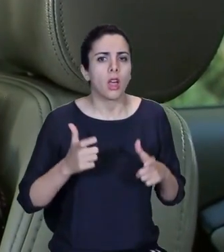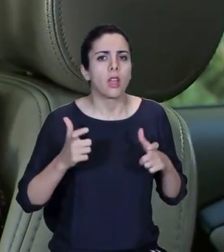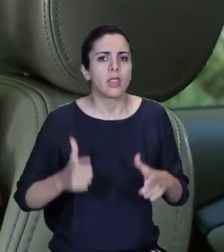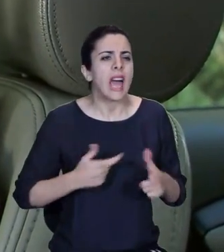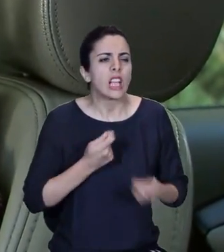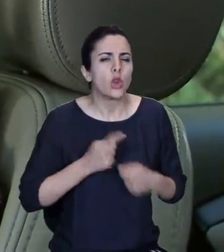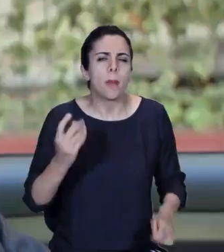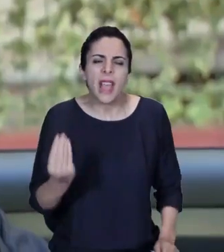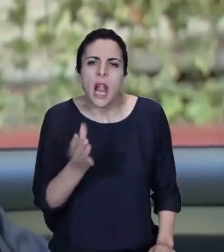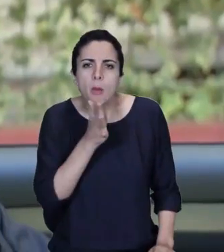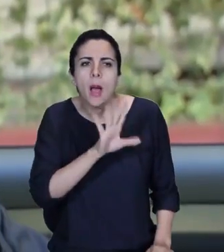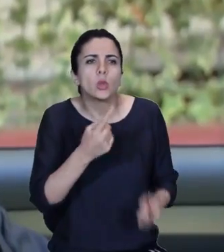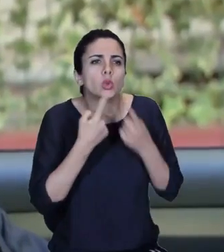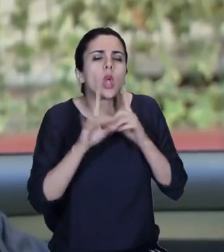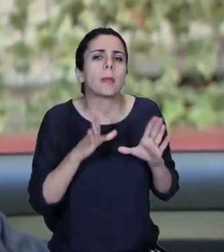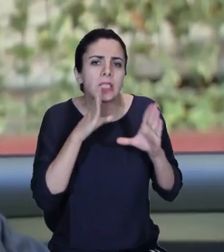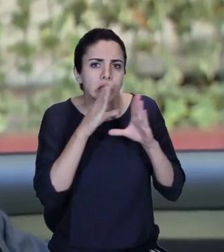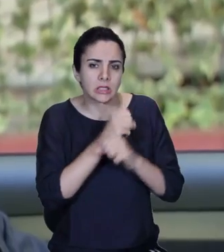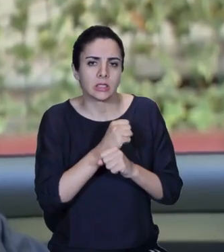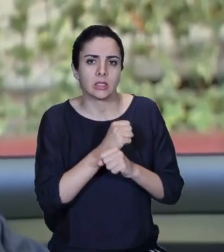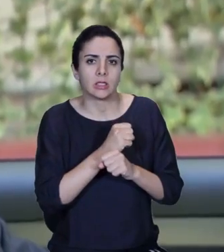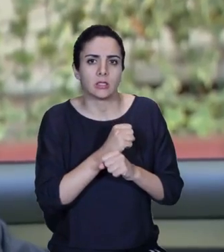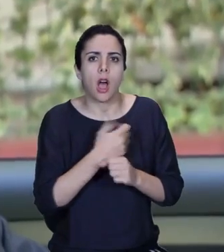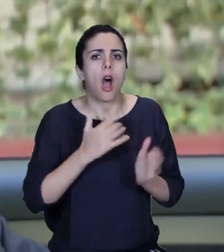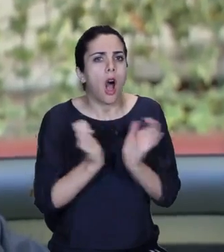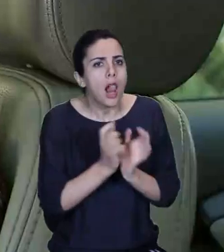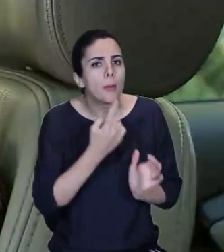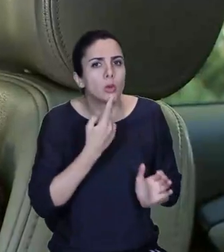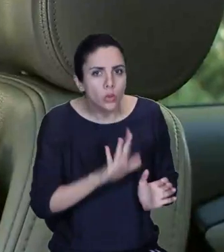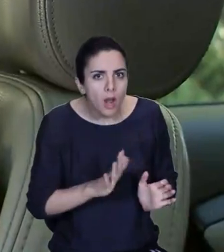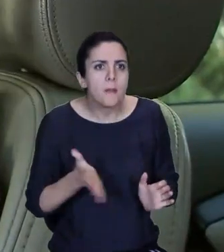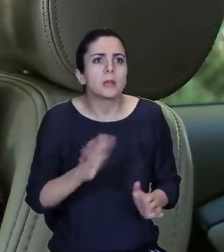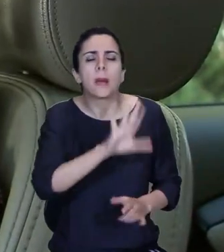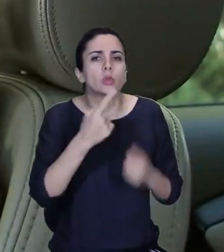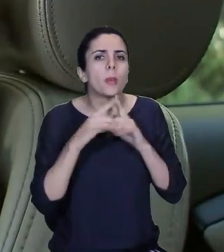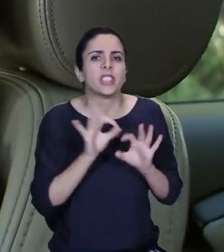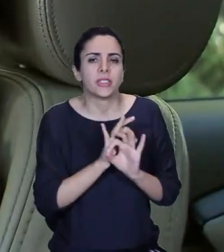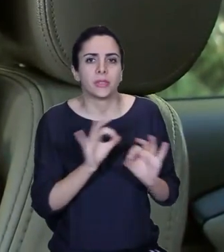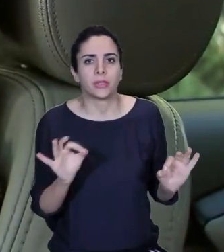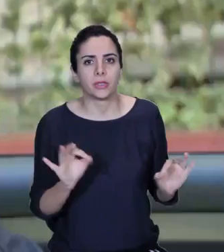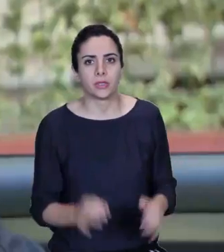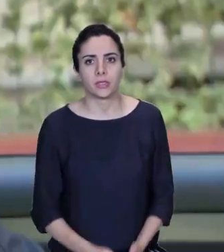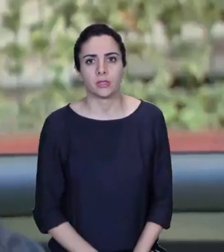başından beri biliyordu ama kimseye söylemedi. Ne aileme, ne de başka birine.